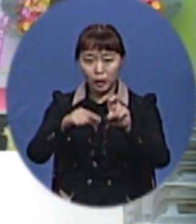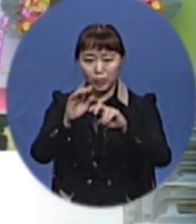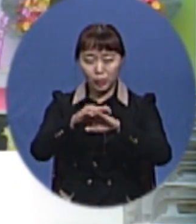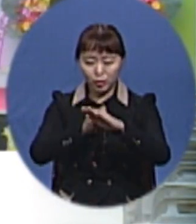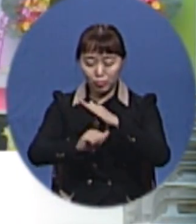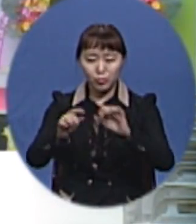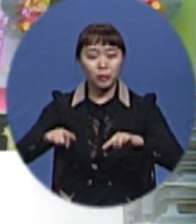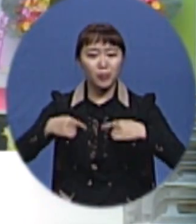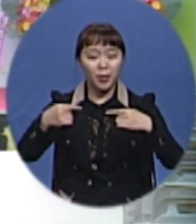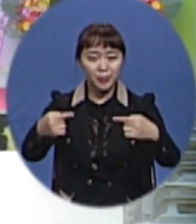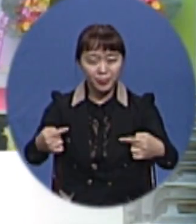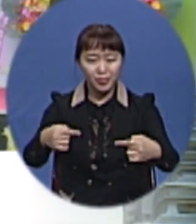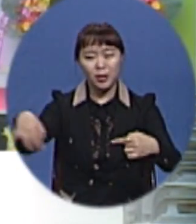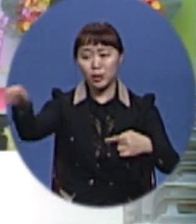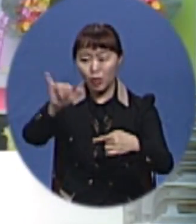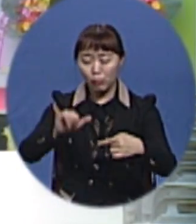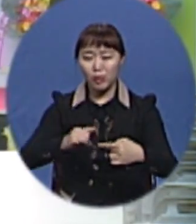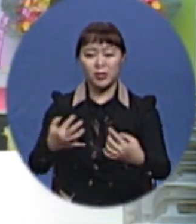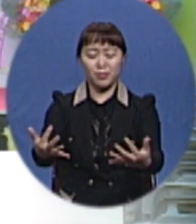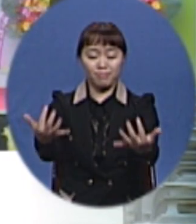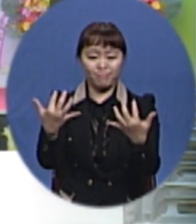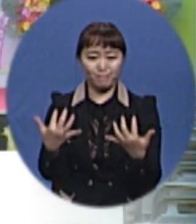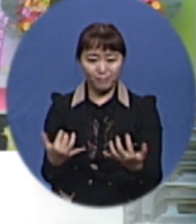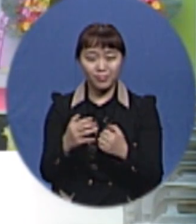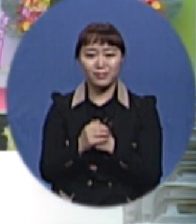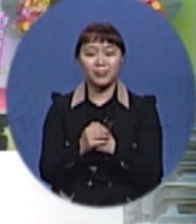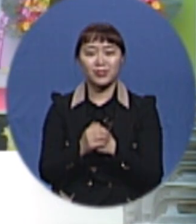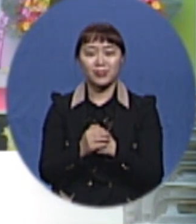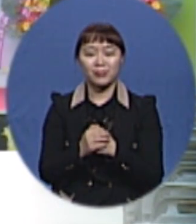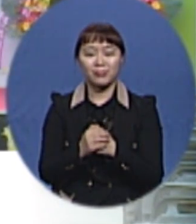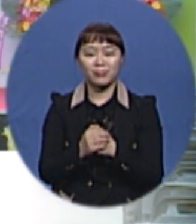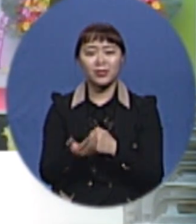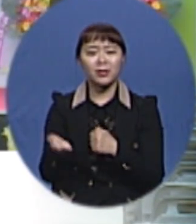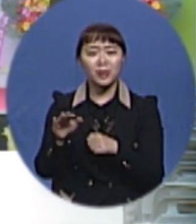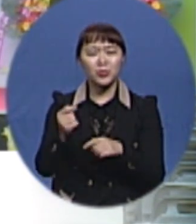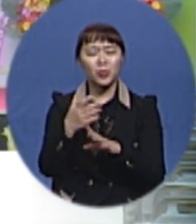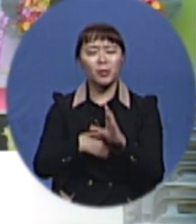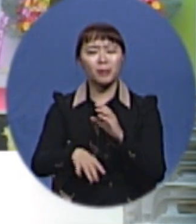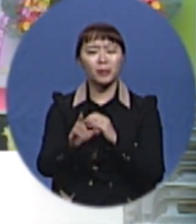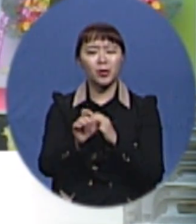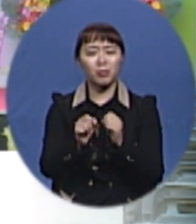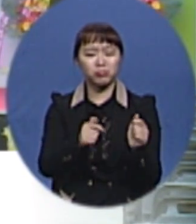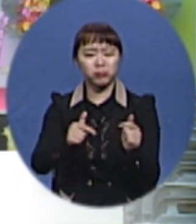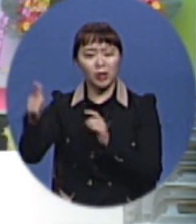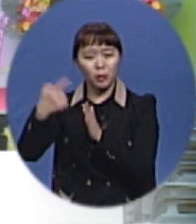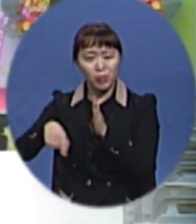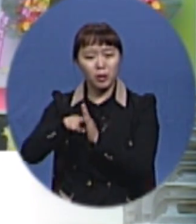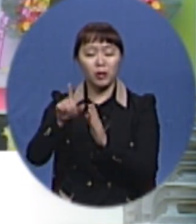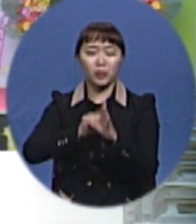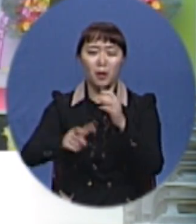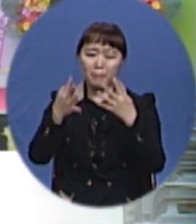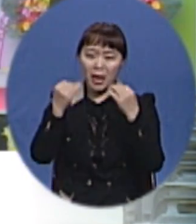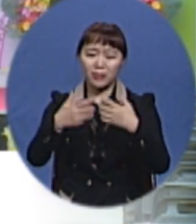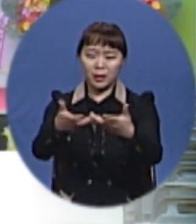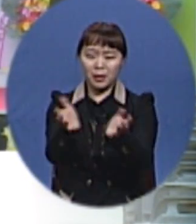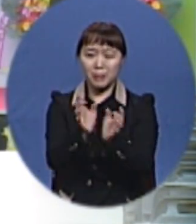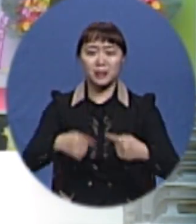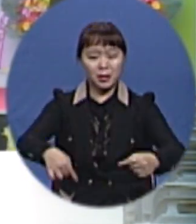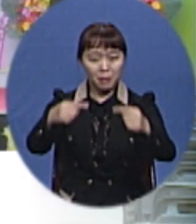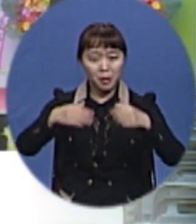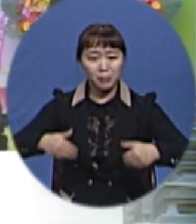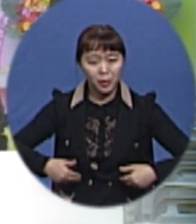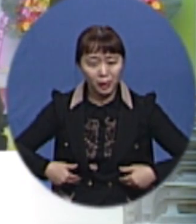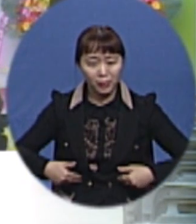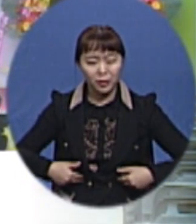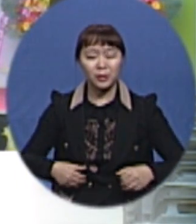선수로 출전하셨는데 전국에서 왔습니다. 각지에서. 그런데 이게 조금 더 활성화되려면 더 많은 팀이 참여를 해야 될 것 같고요.